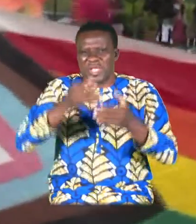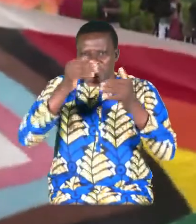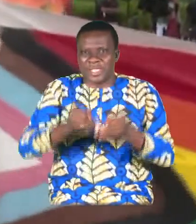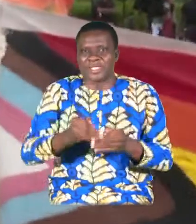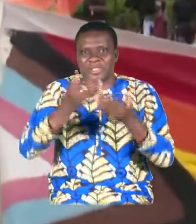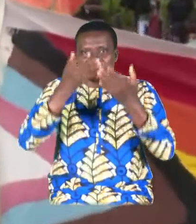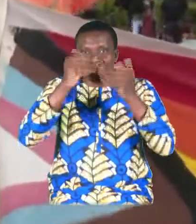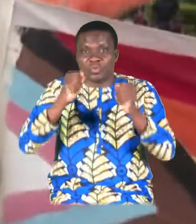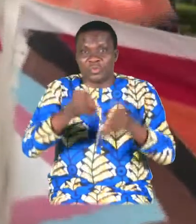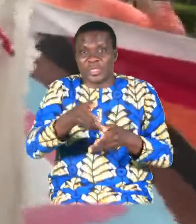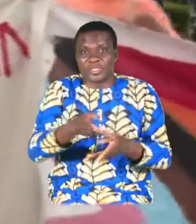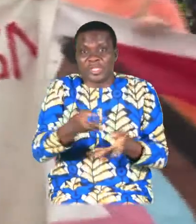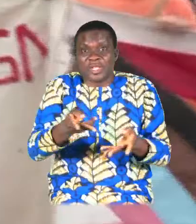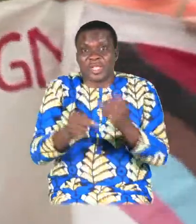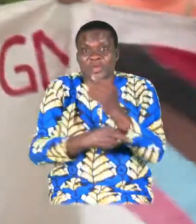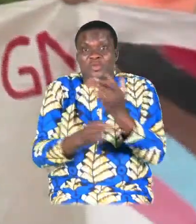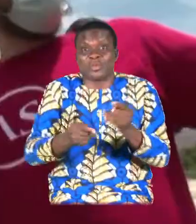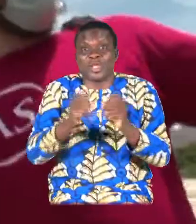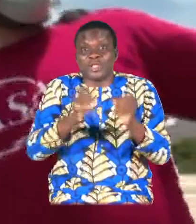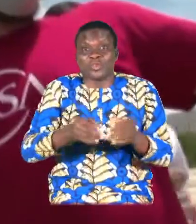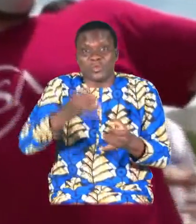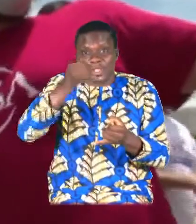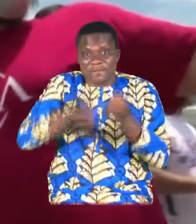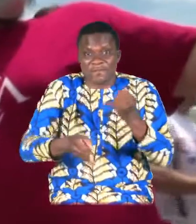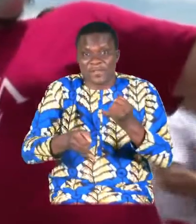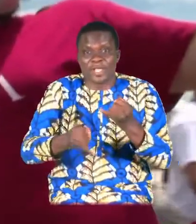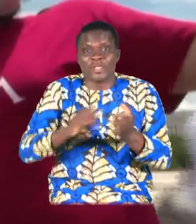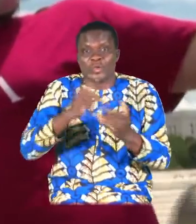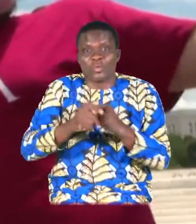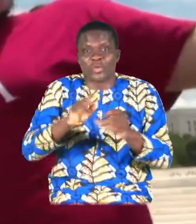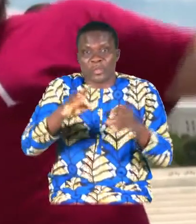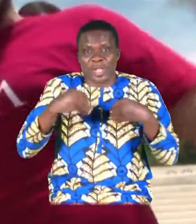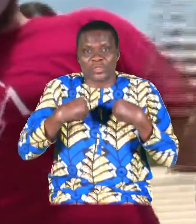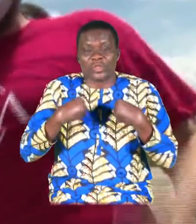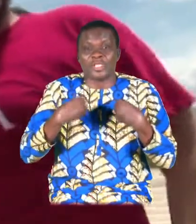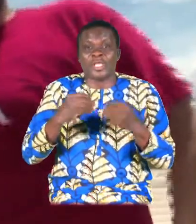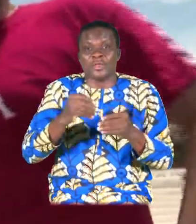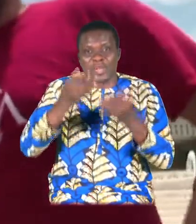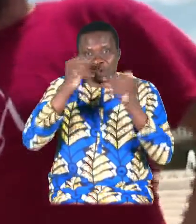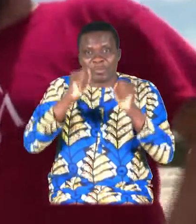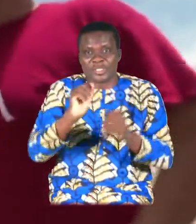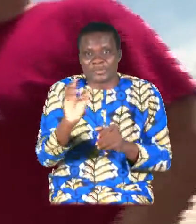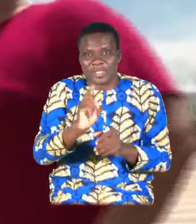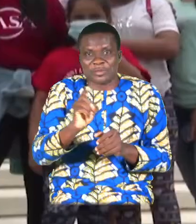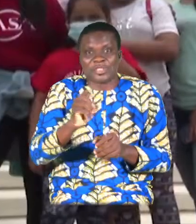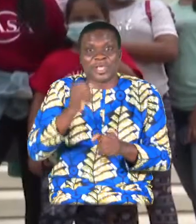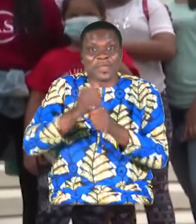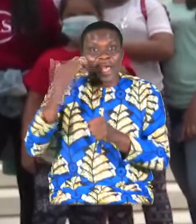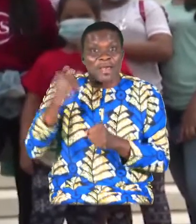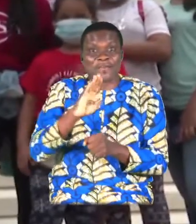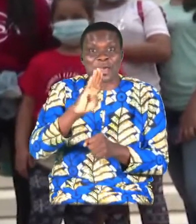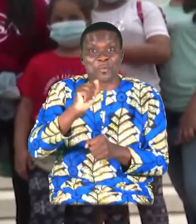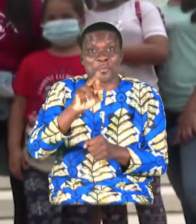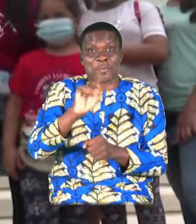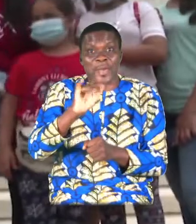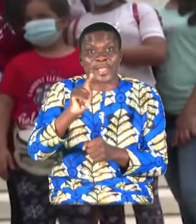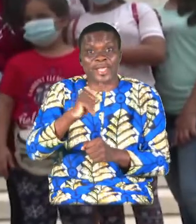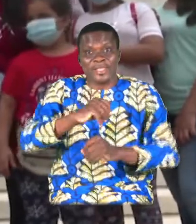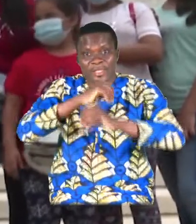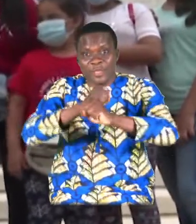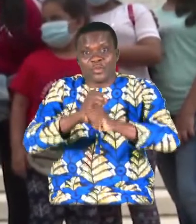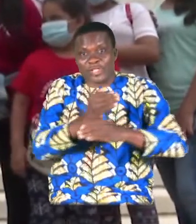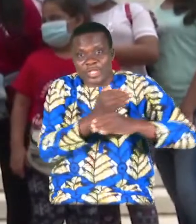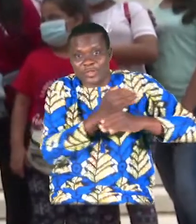décision de l'administration républicaine de mettre un terme au programme adopté par le président démocrate Barack Obama qui protège de l'expulsion